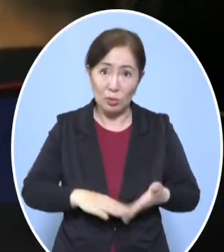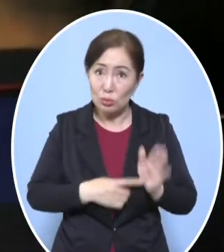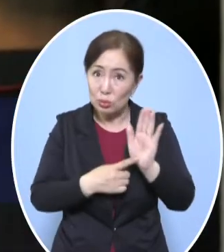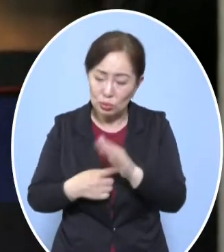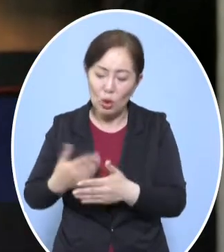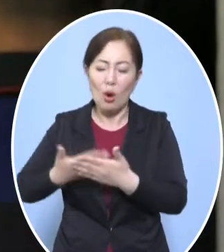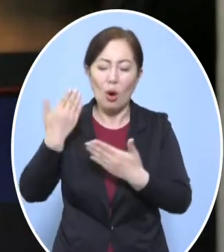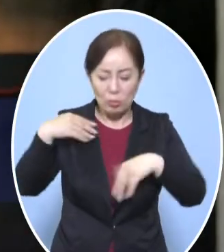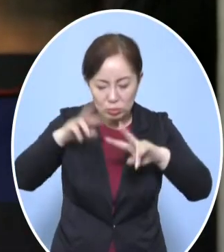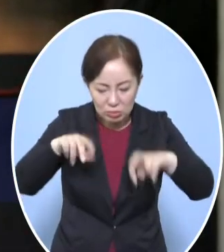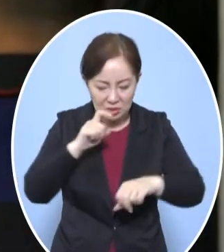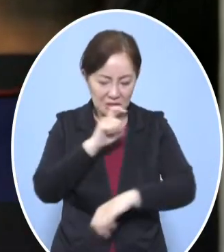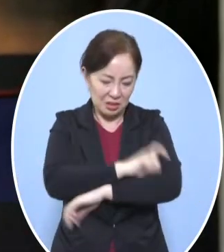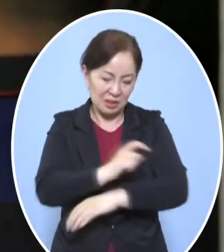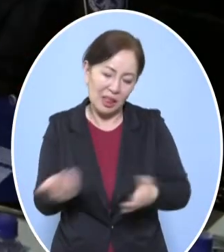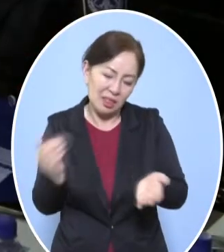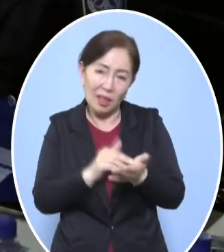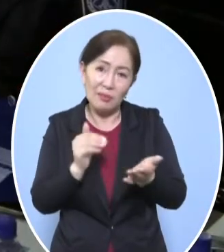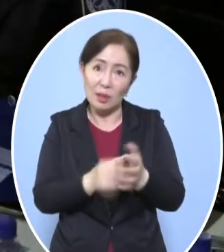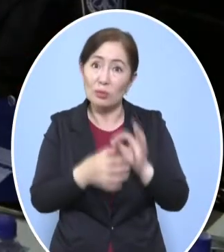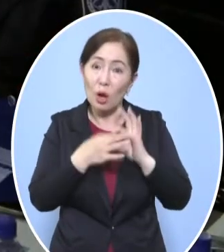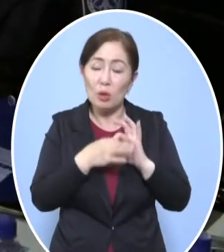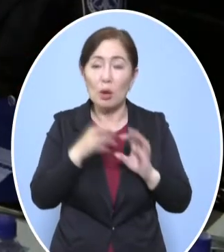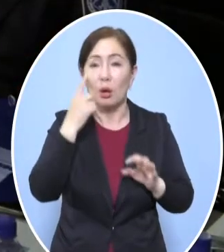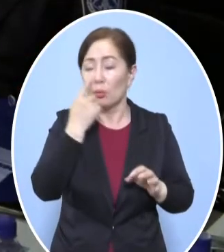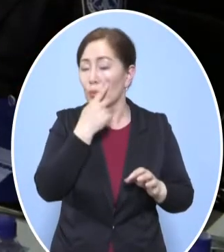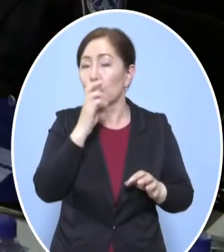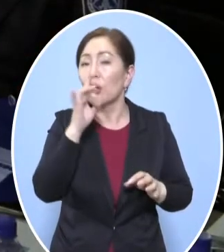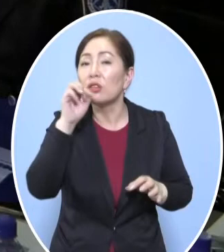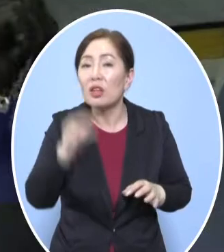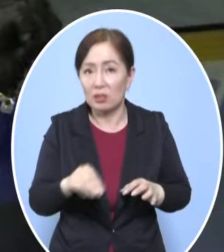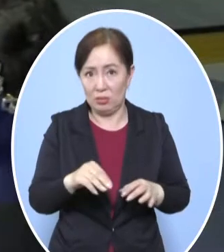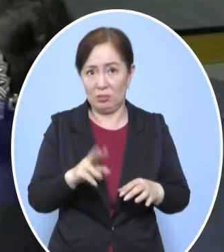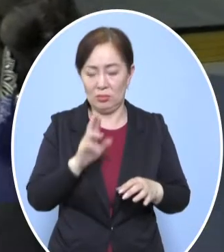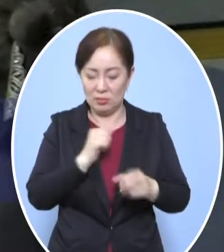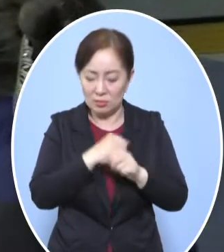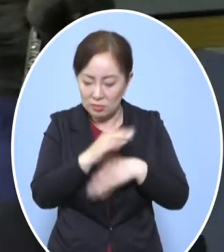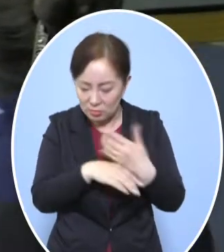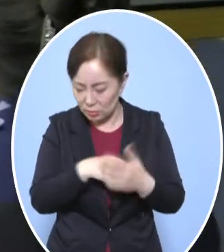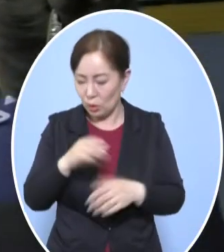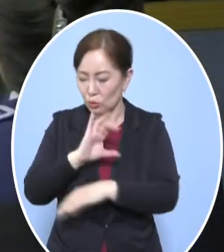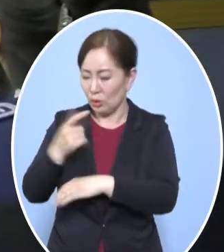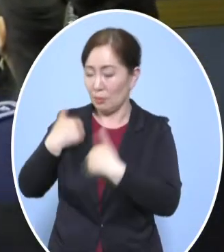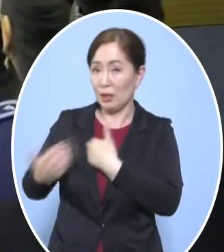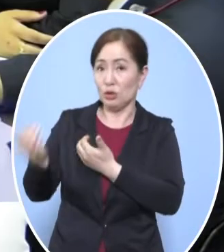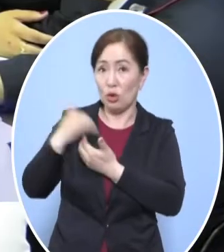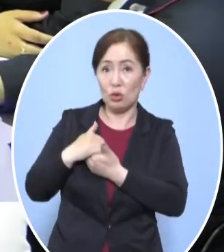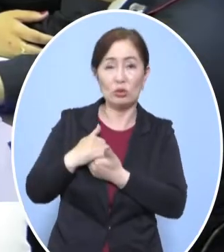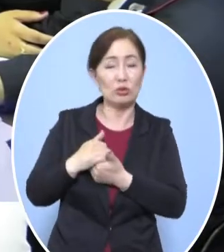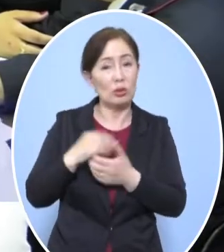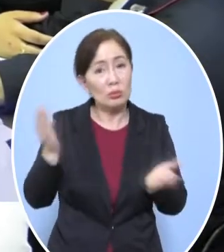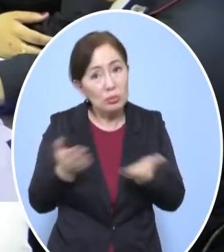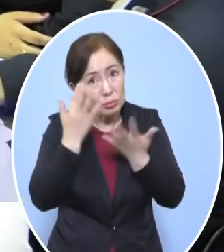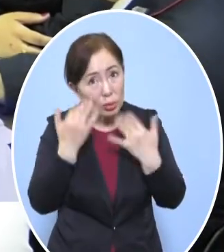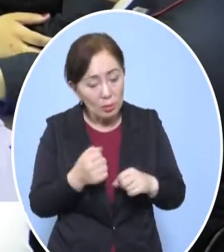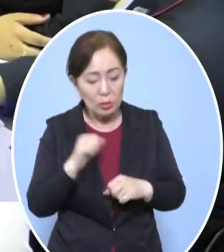ажиллагааг танилцуулах болон за өмнө судалсан хичээлүүдийг баттгах чиглэлээр за бодит кейс чиндер тулгуурсан сурвалтуудыг багаар за сурагч багш нарын оролцоон тулгуурлан